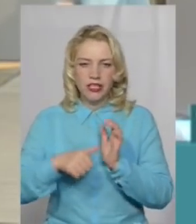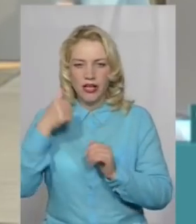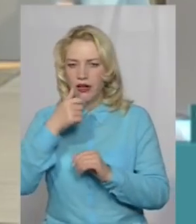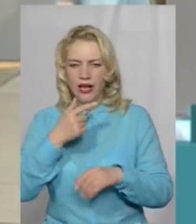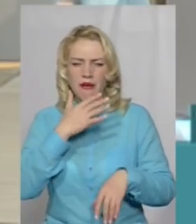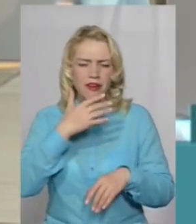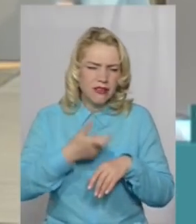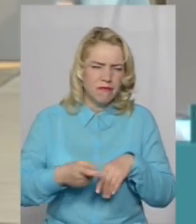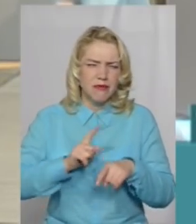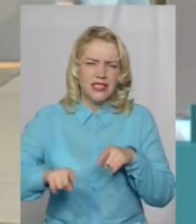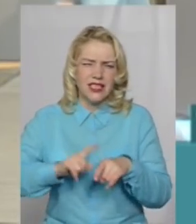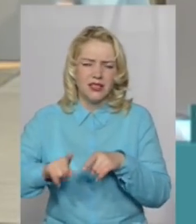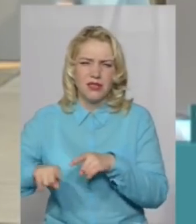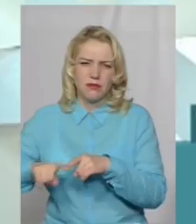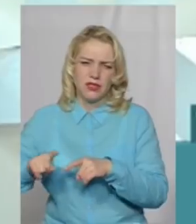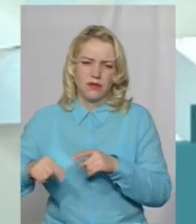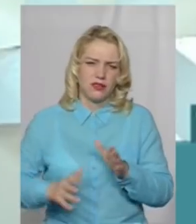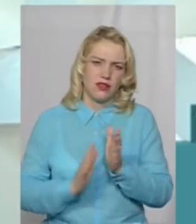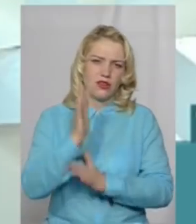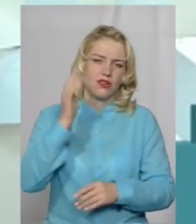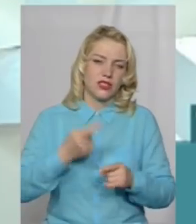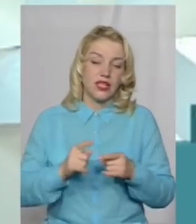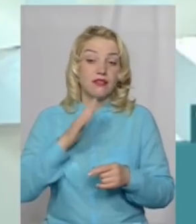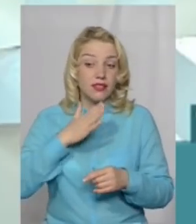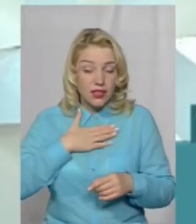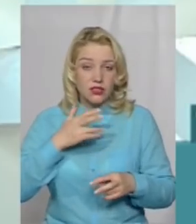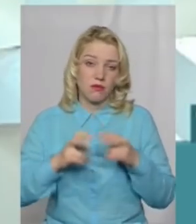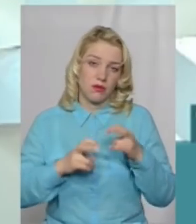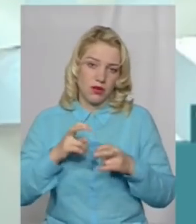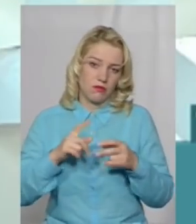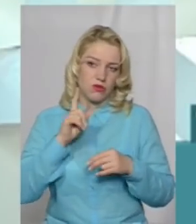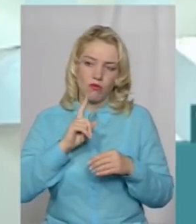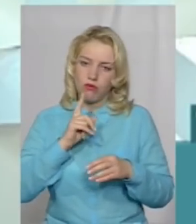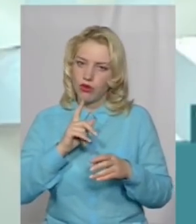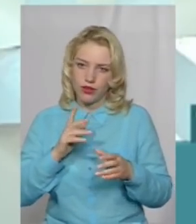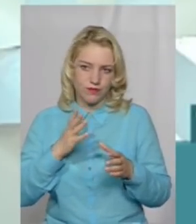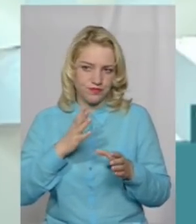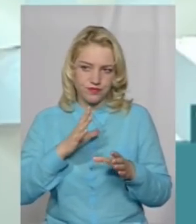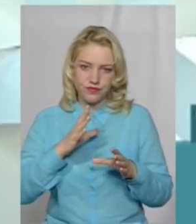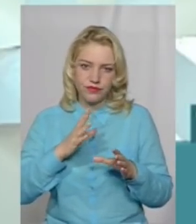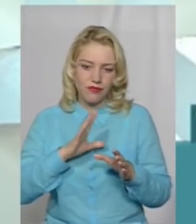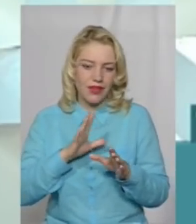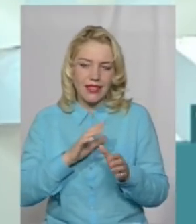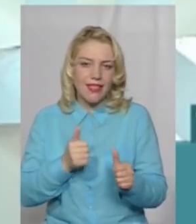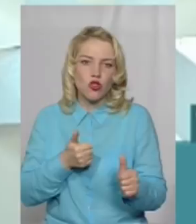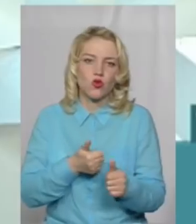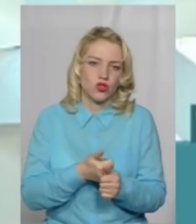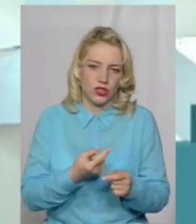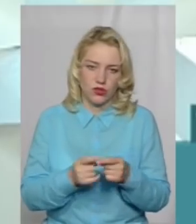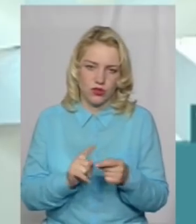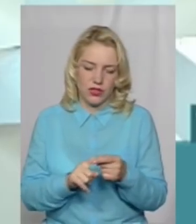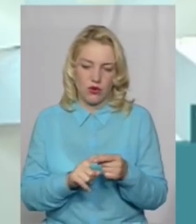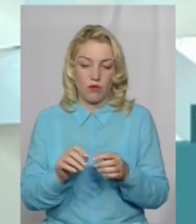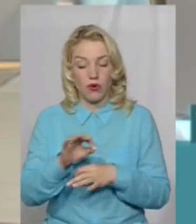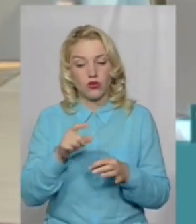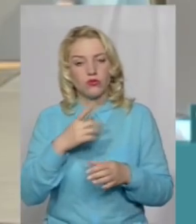рази швидше. Наше підприємство поки що не долучилось до цього, як кажуть, нового проєкту, тому що ми маємо свій проєкт,